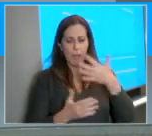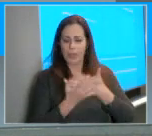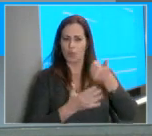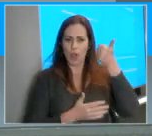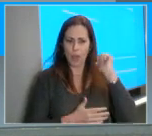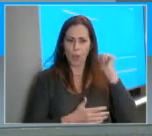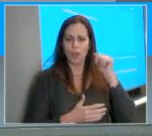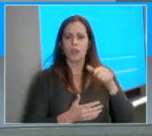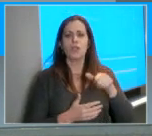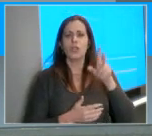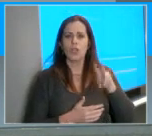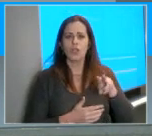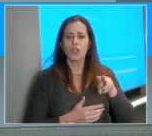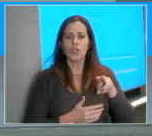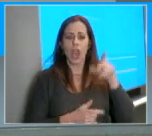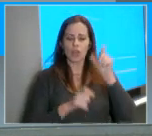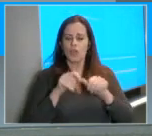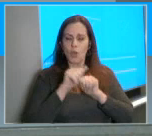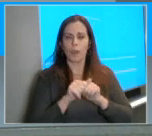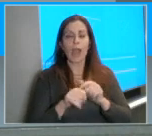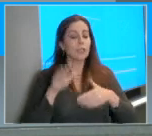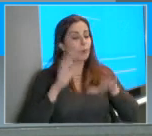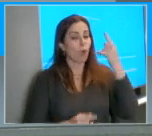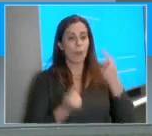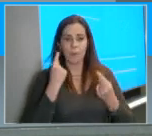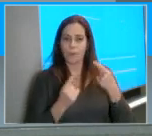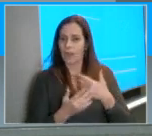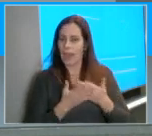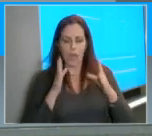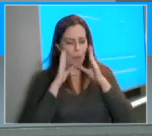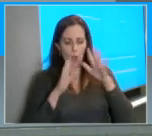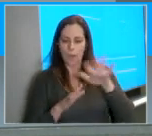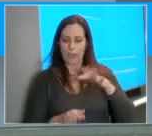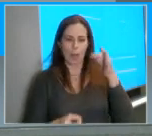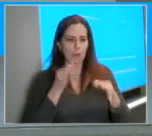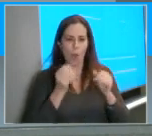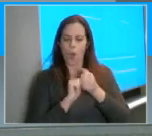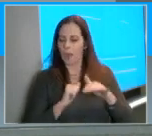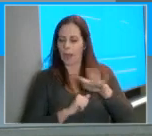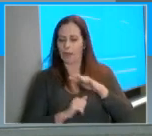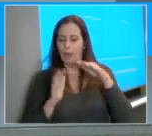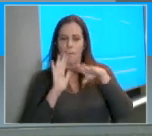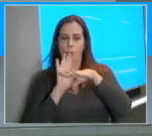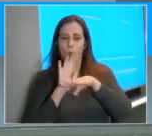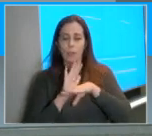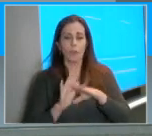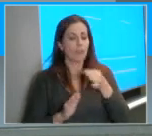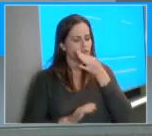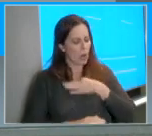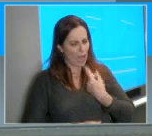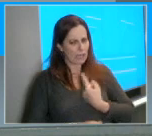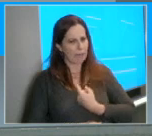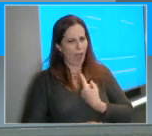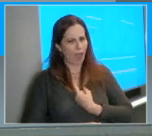אתמול, תופעה היא שכשיש בייס, אז ברוב המקרים אין לו אמון במערכת המשפט או במערכת המחוקקת, ואתה שואל את